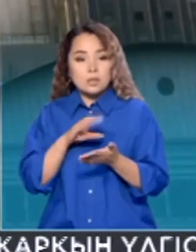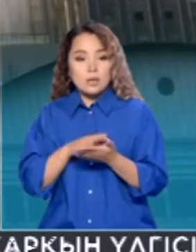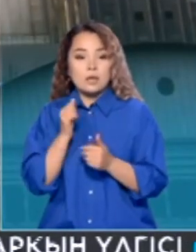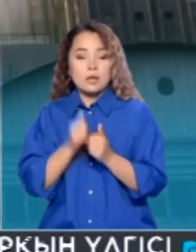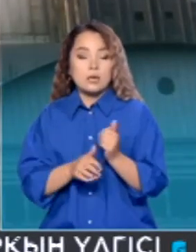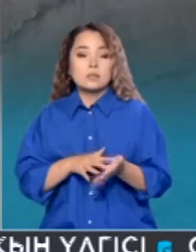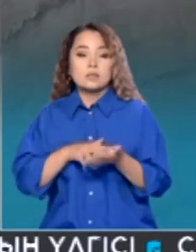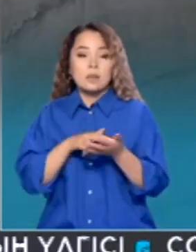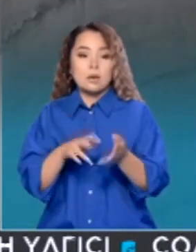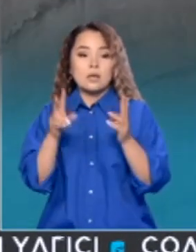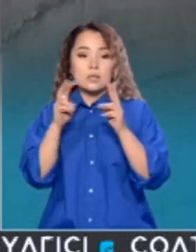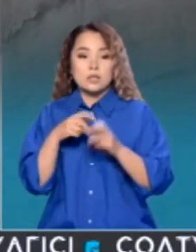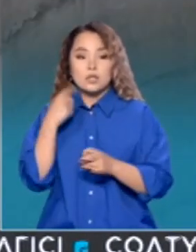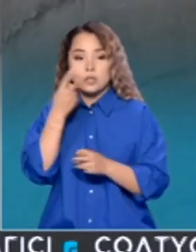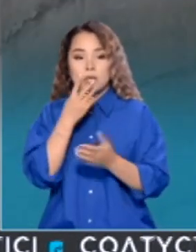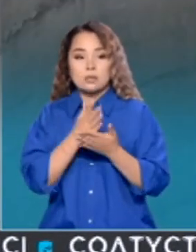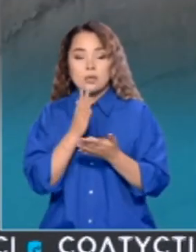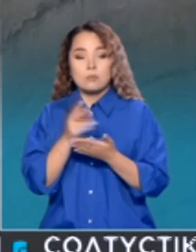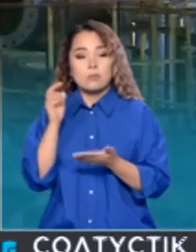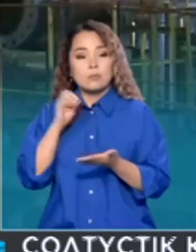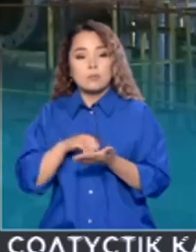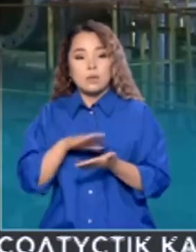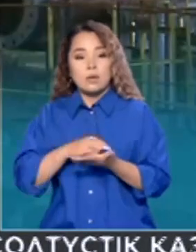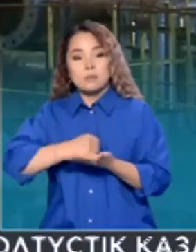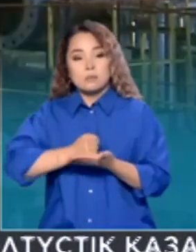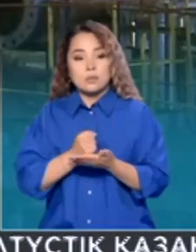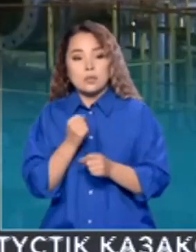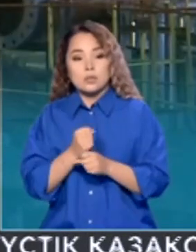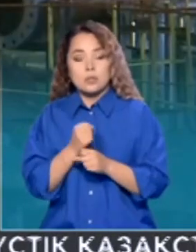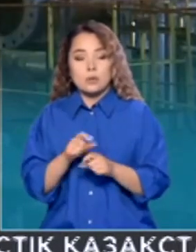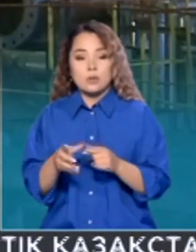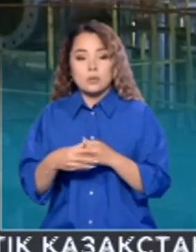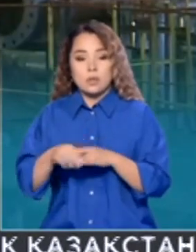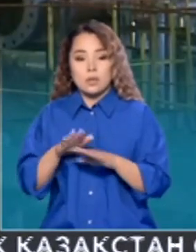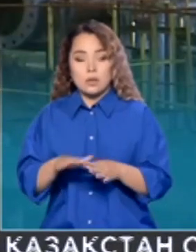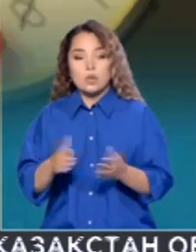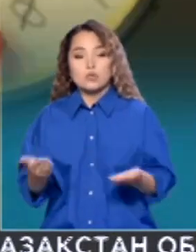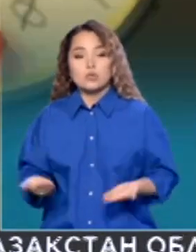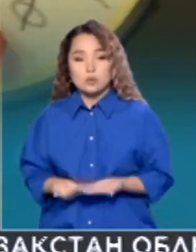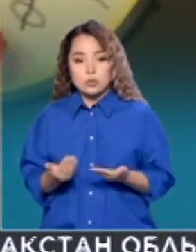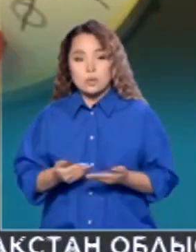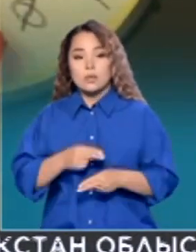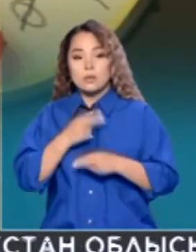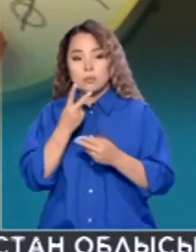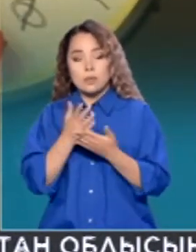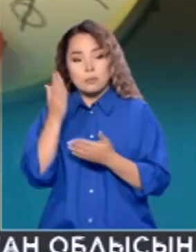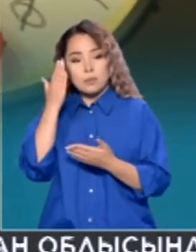өтінішті жеке қарастырамыз деді. Баға бекіту кезінде жергілікті тұрғындардың да пікірі ескеріледі.